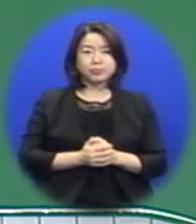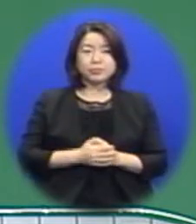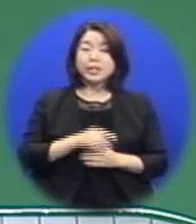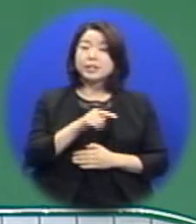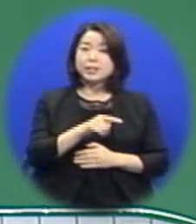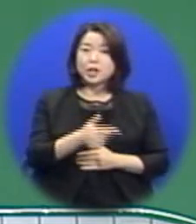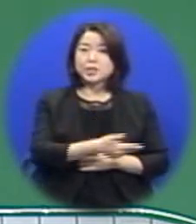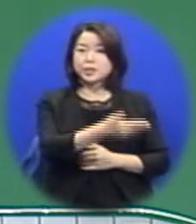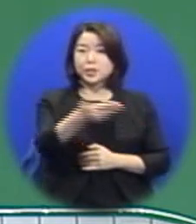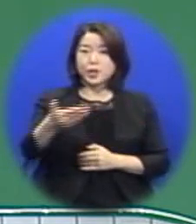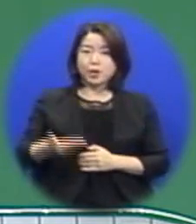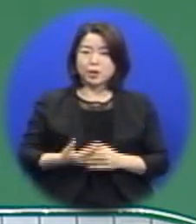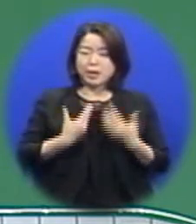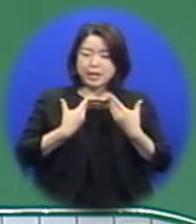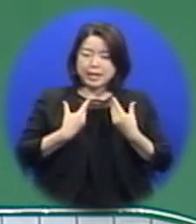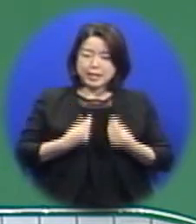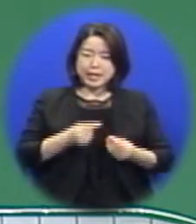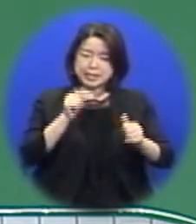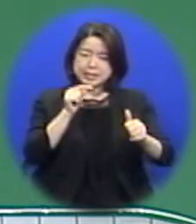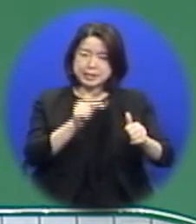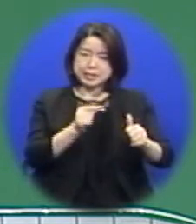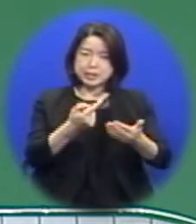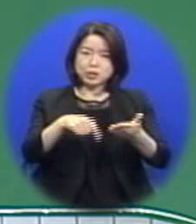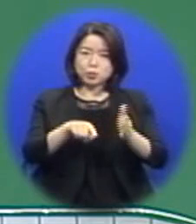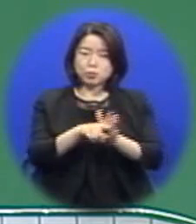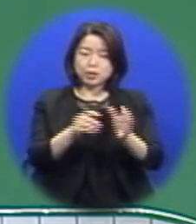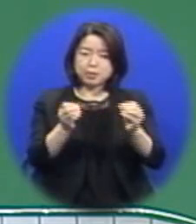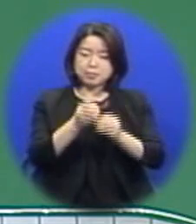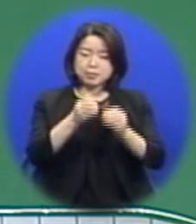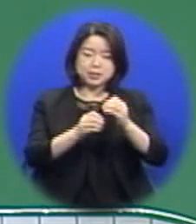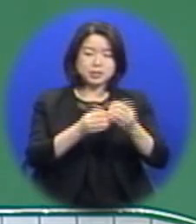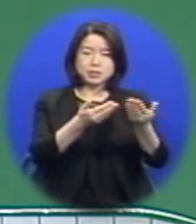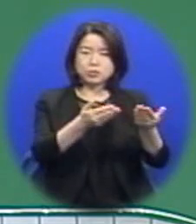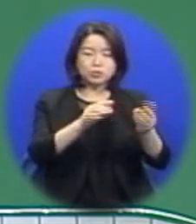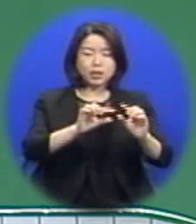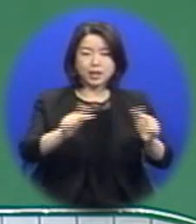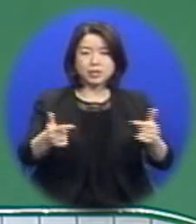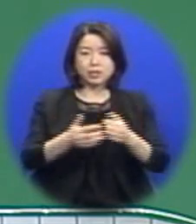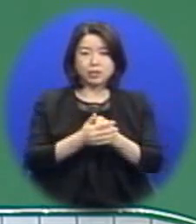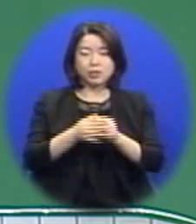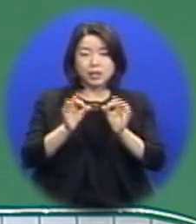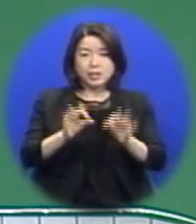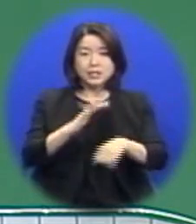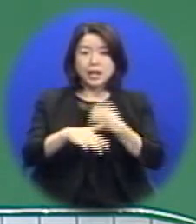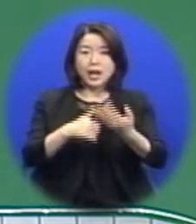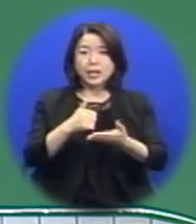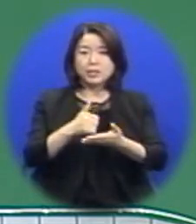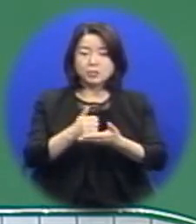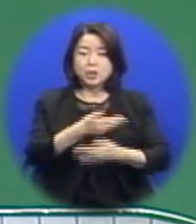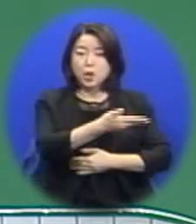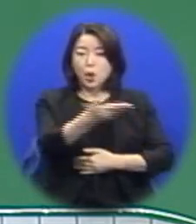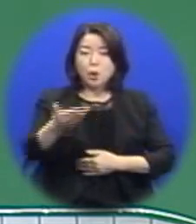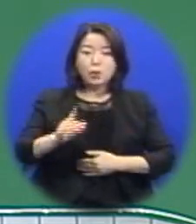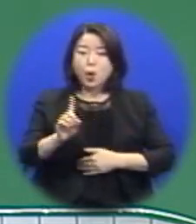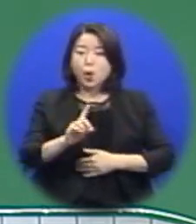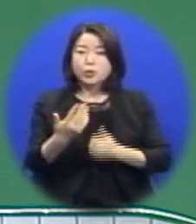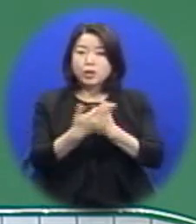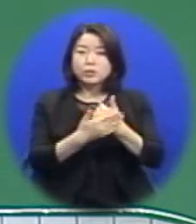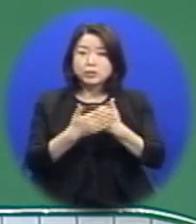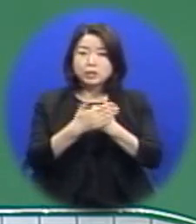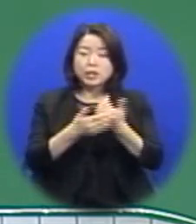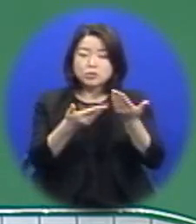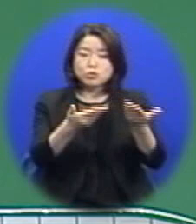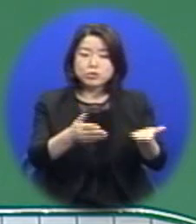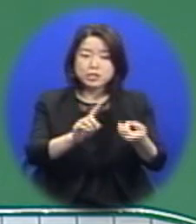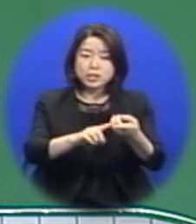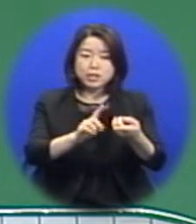이것은 여러분들을 낙심시키려고 하는 메시지가 아닙니다. 이제 하나님께서 여러분에게 어떤 은혜를 주실 것인지를 알게 하신